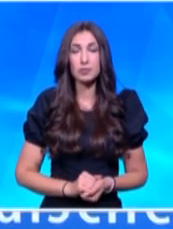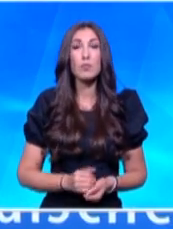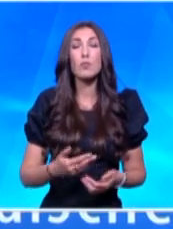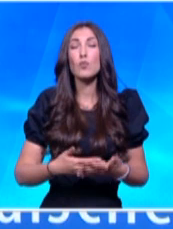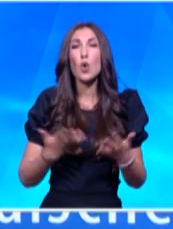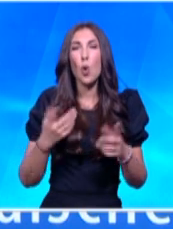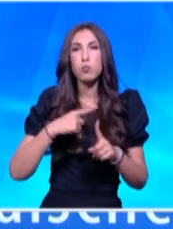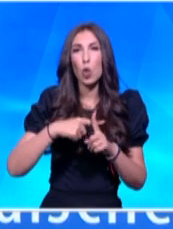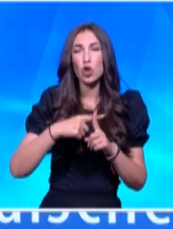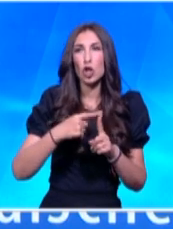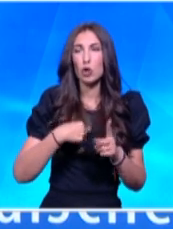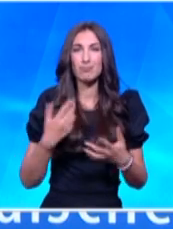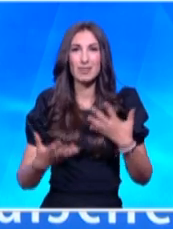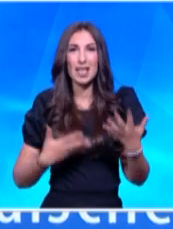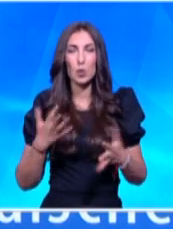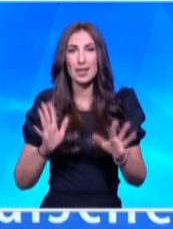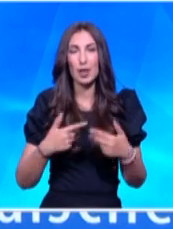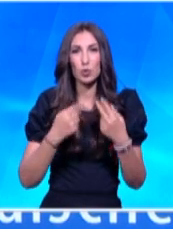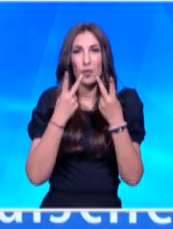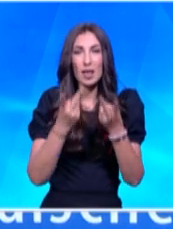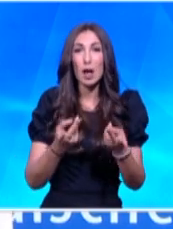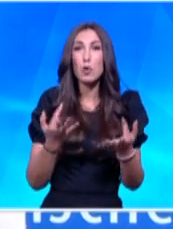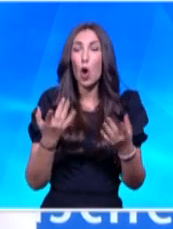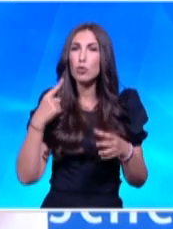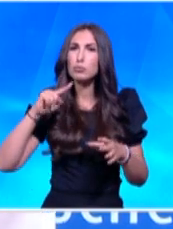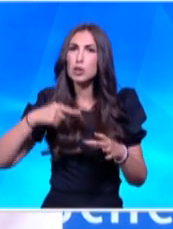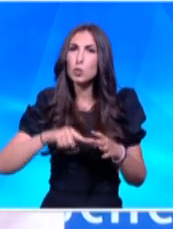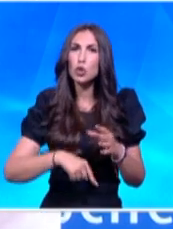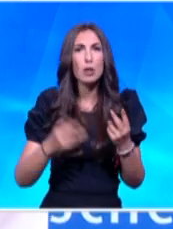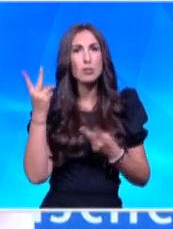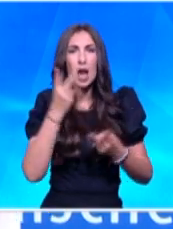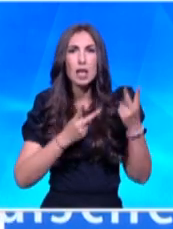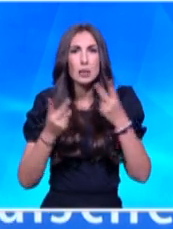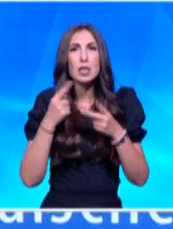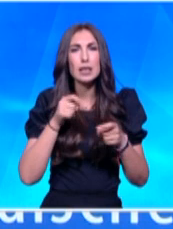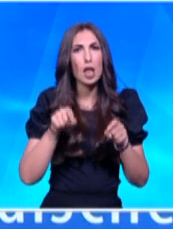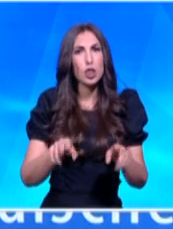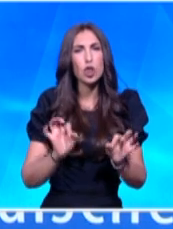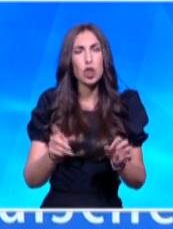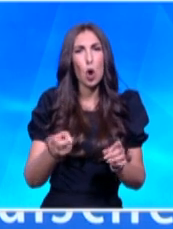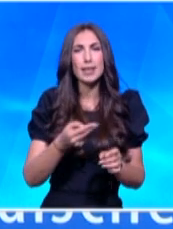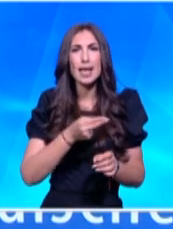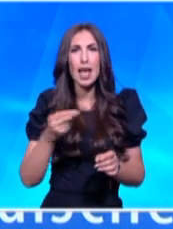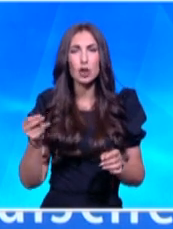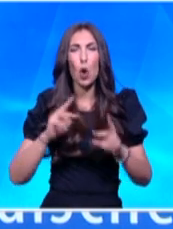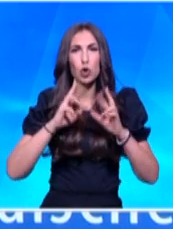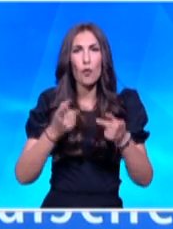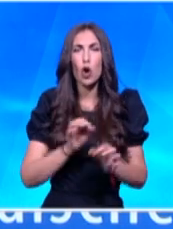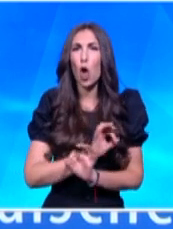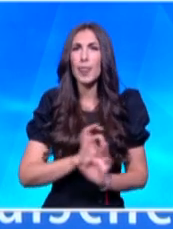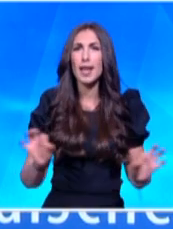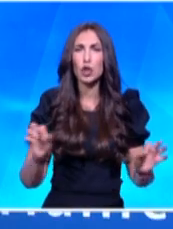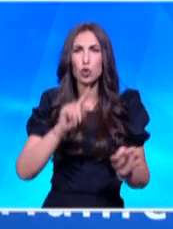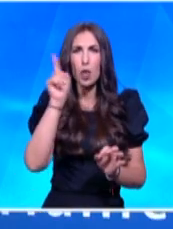Много положително настроени сме, след като видяхме колко задълбочени познания има за този ресор. Отговори отлично на